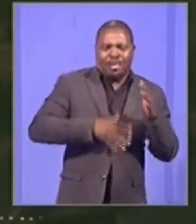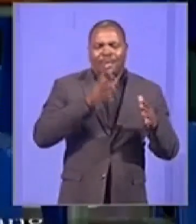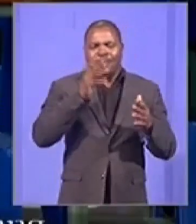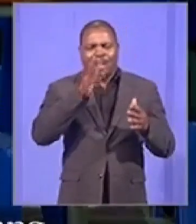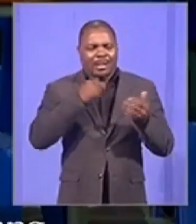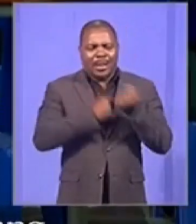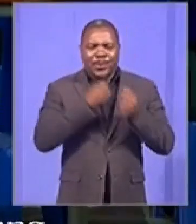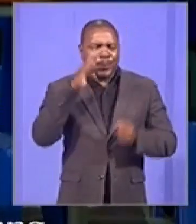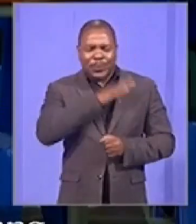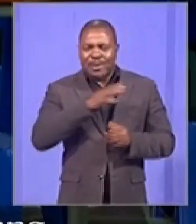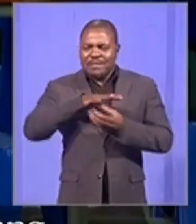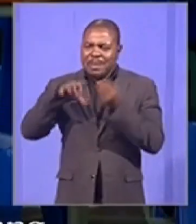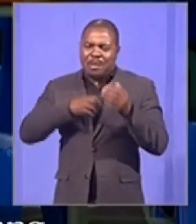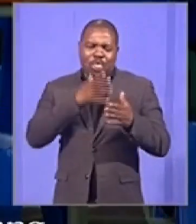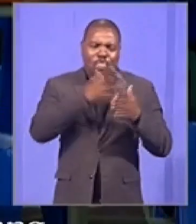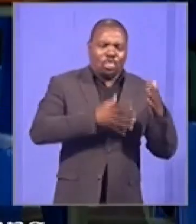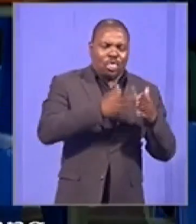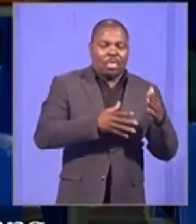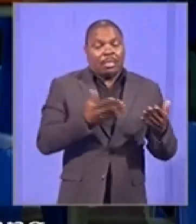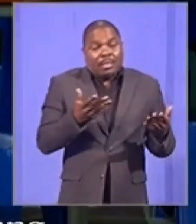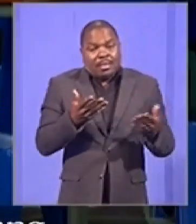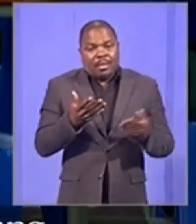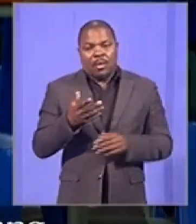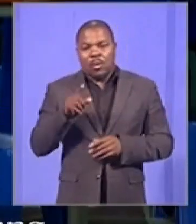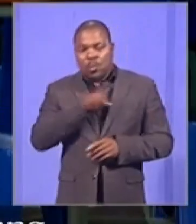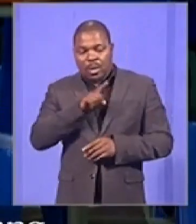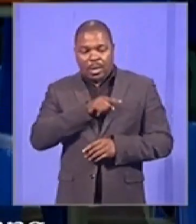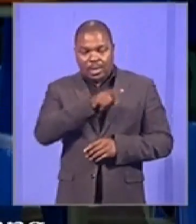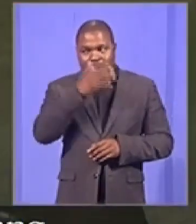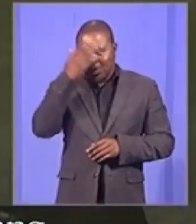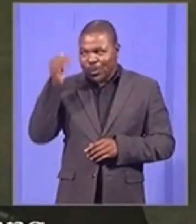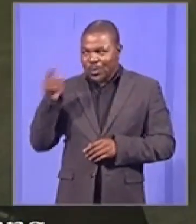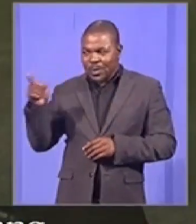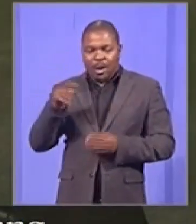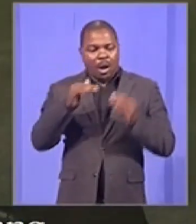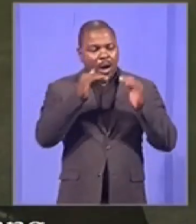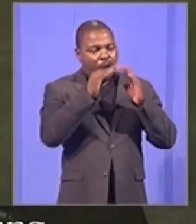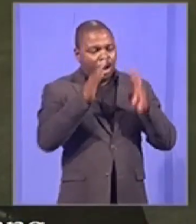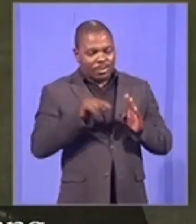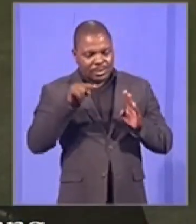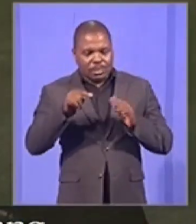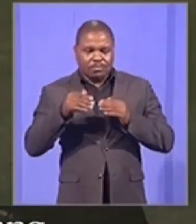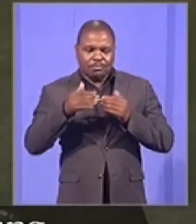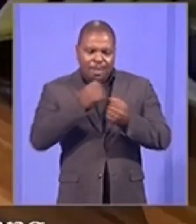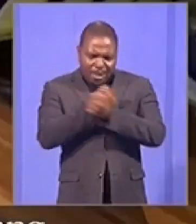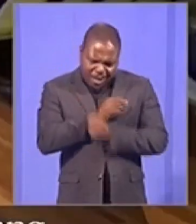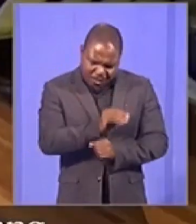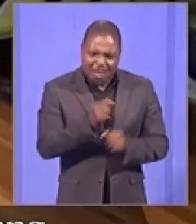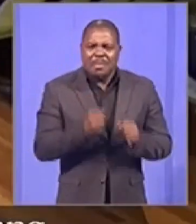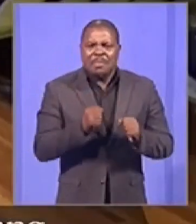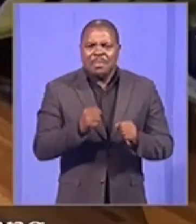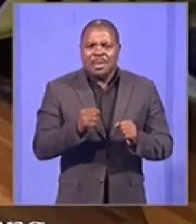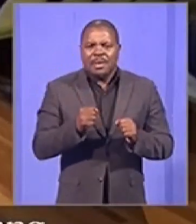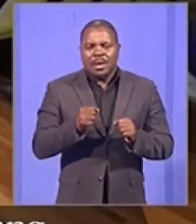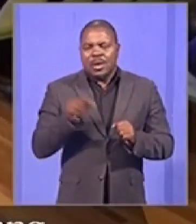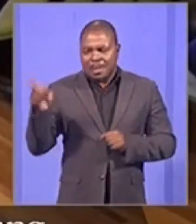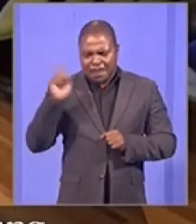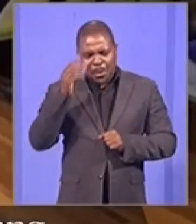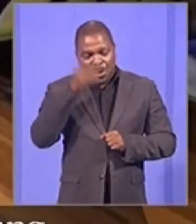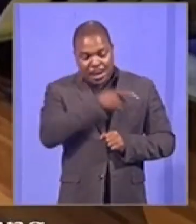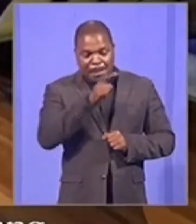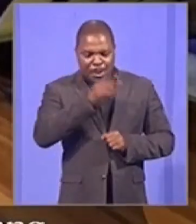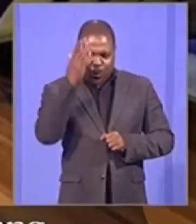e telele. Mo gong ke taba gore a ba itse gore lerato ka mo ntlong ka mogaleng fele le teng, ba ratiwa ba